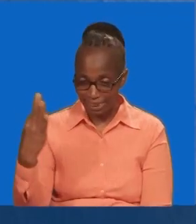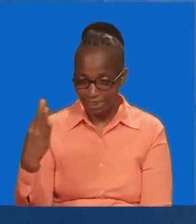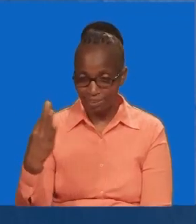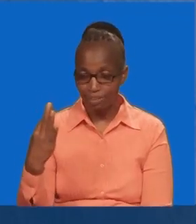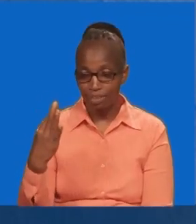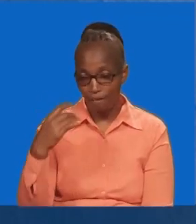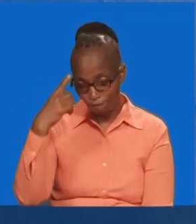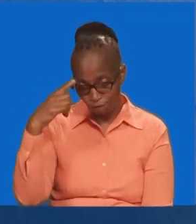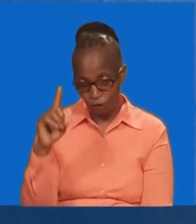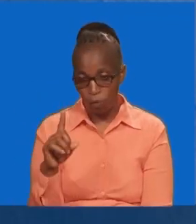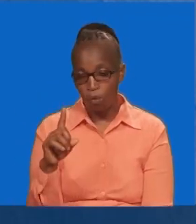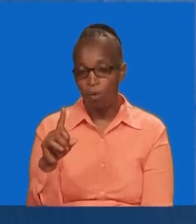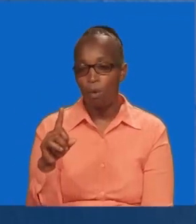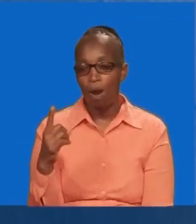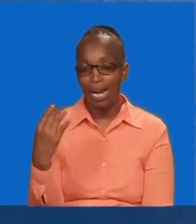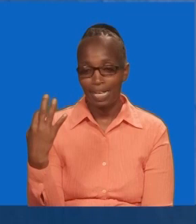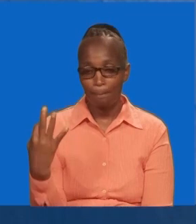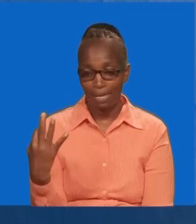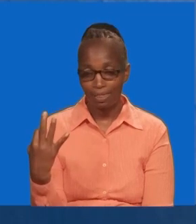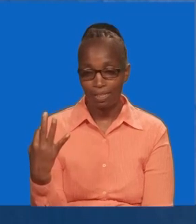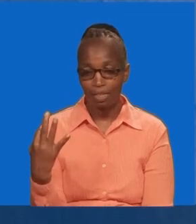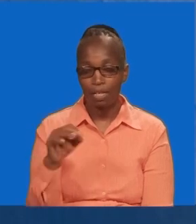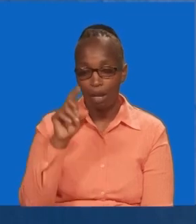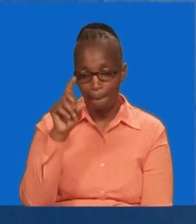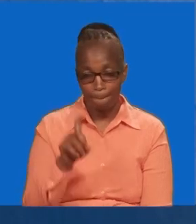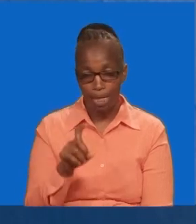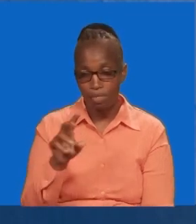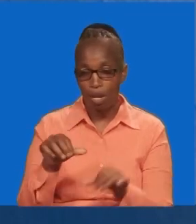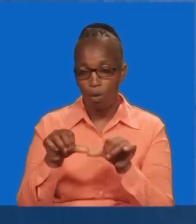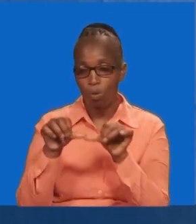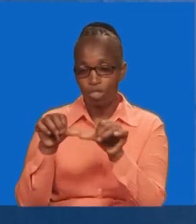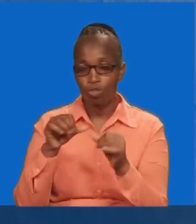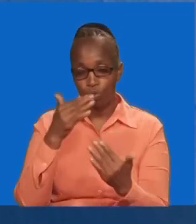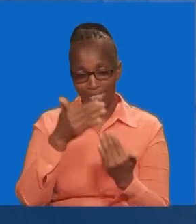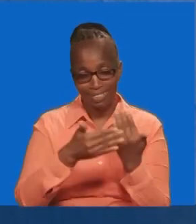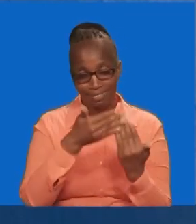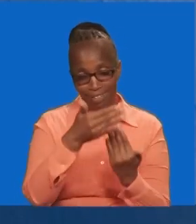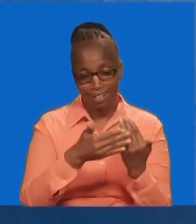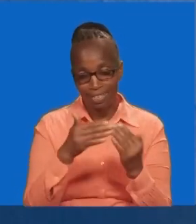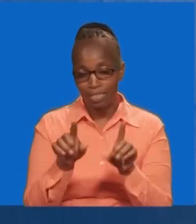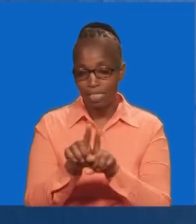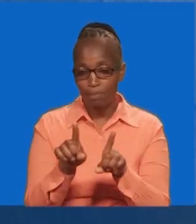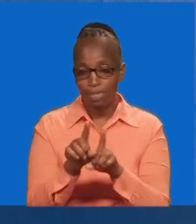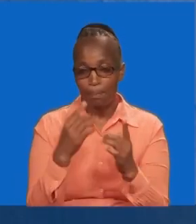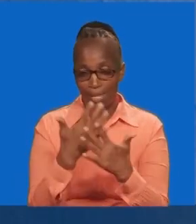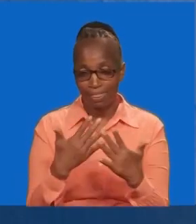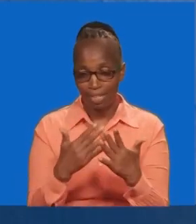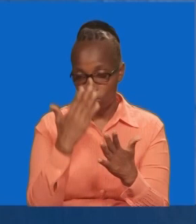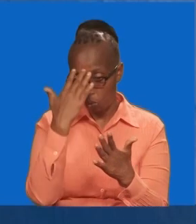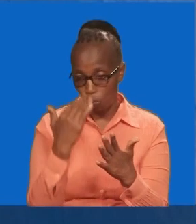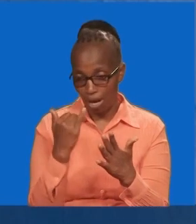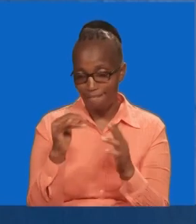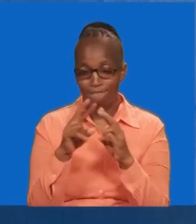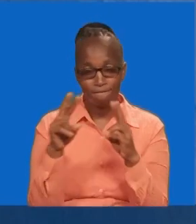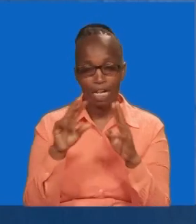jambo la tatu ni kwamba ni lazima niitunze hilo jambo, maana ni jambo